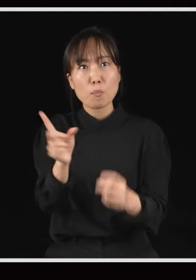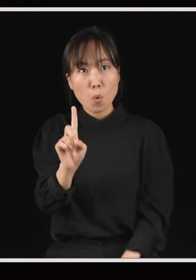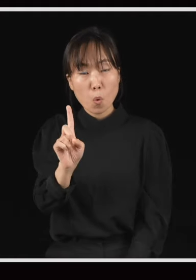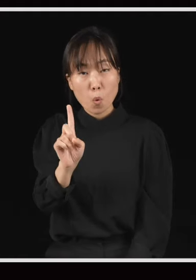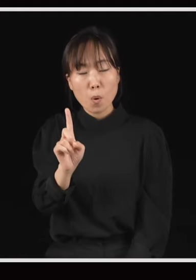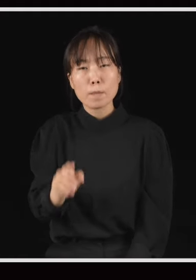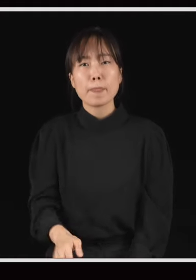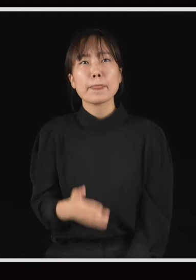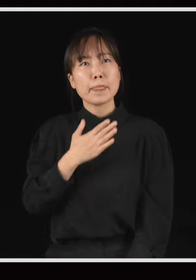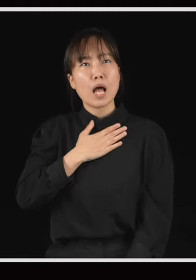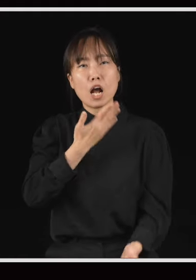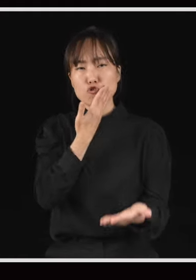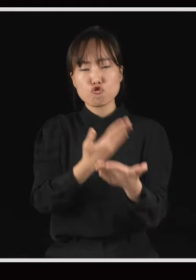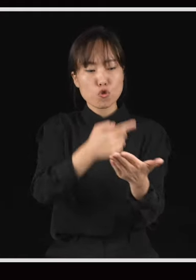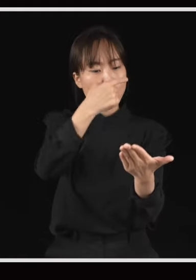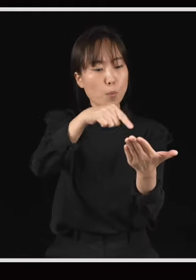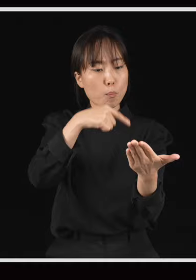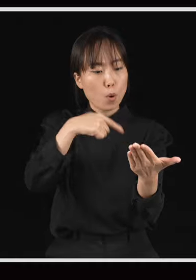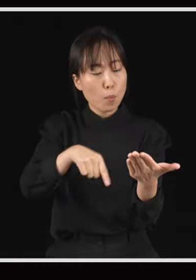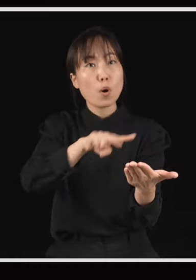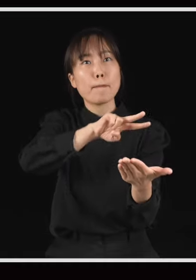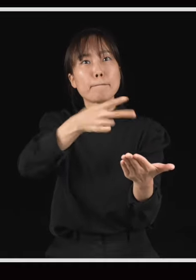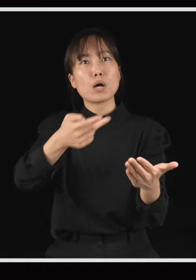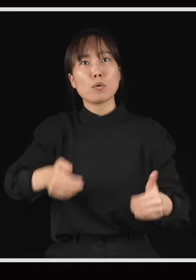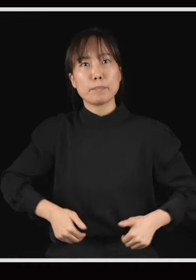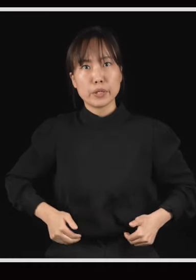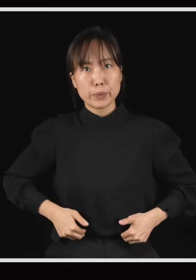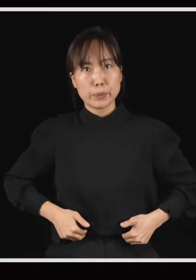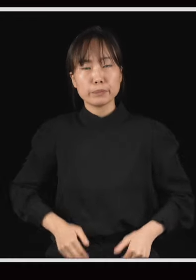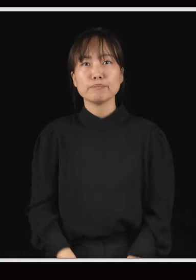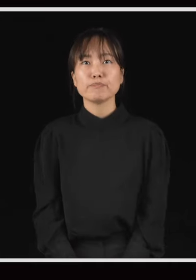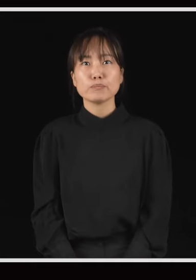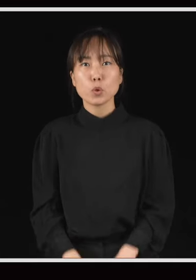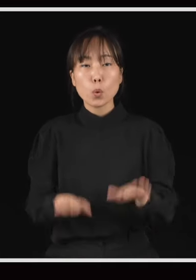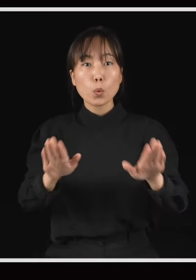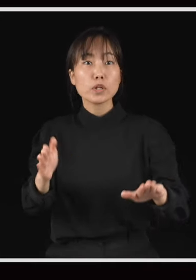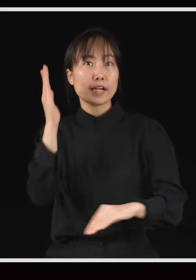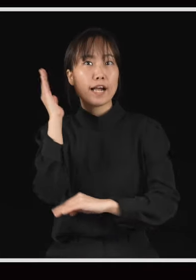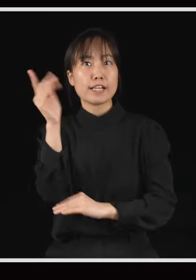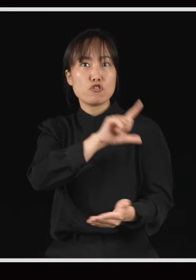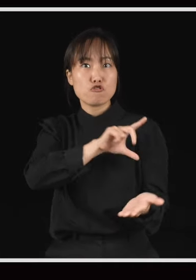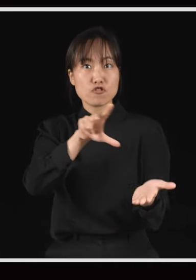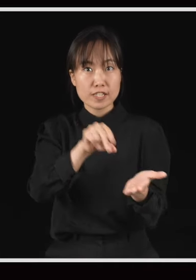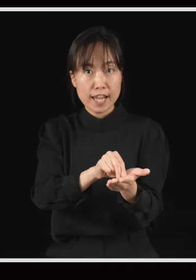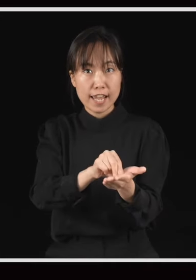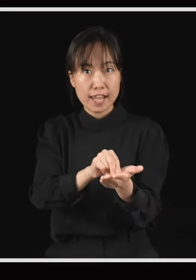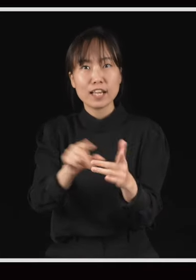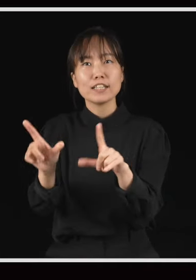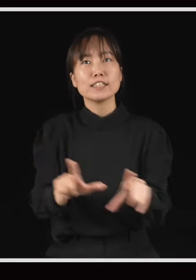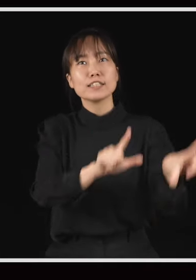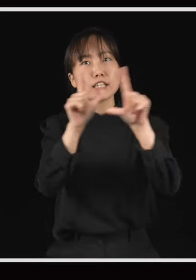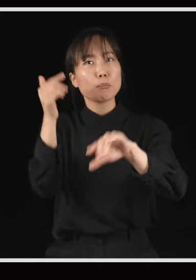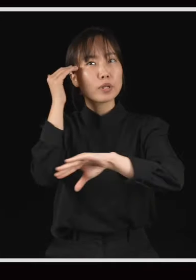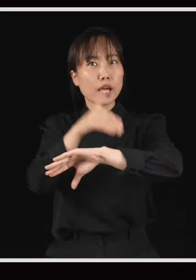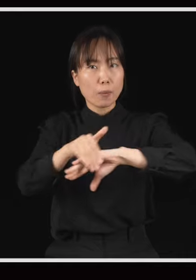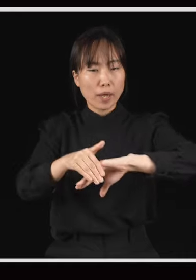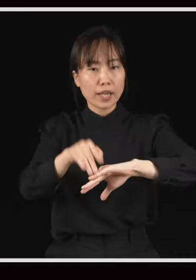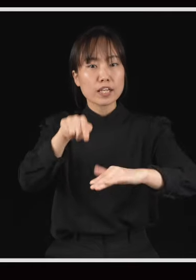나에게 중요한 거를 튜닝 또는 리모델링 하면 됩니다. 그래서 오늘 삶 디자인을 하기라는 제목으로 제 강의를 만든